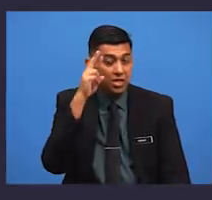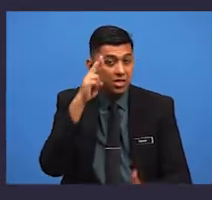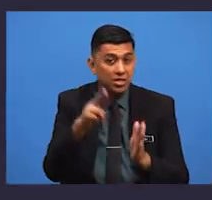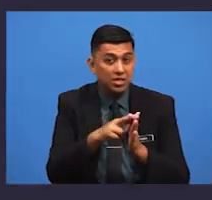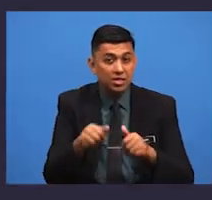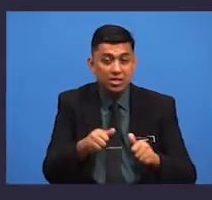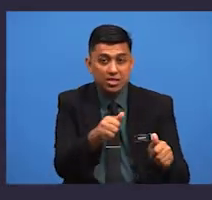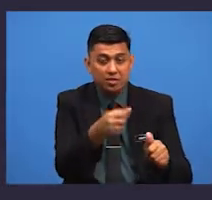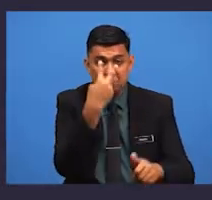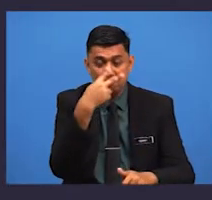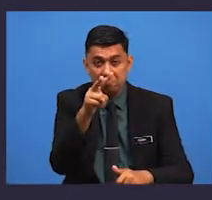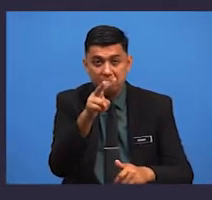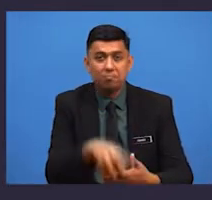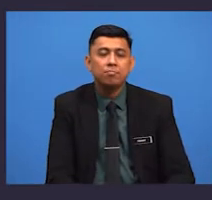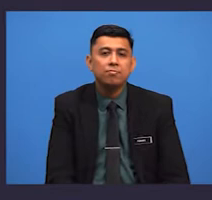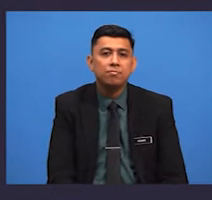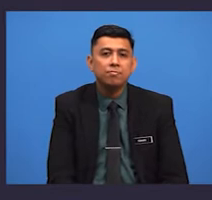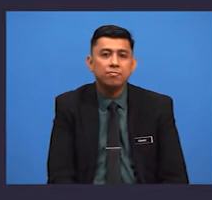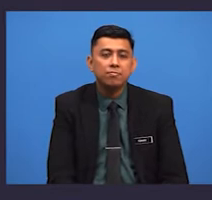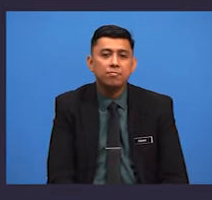Lihat carta alir yang dipaparkan.